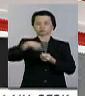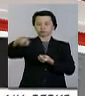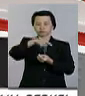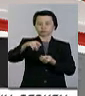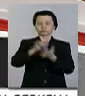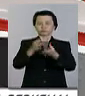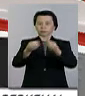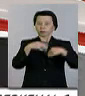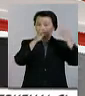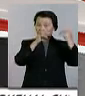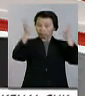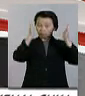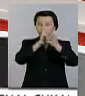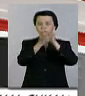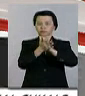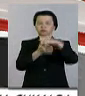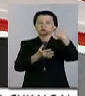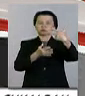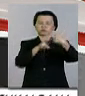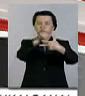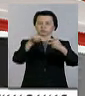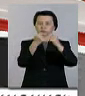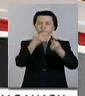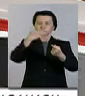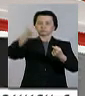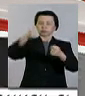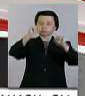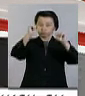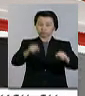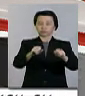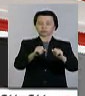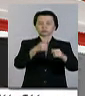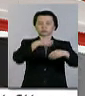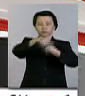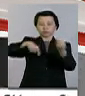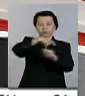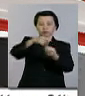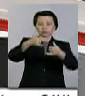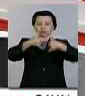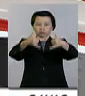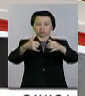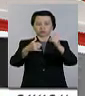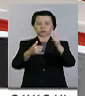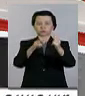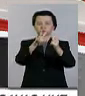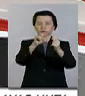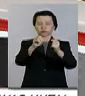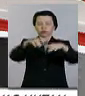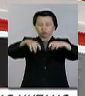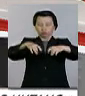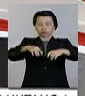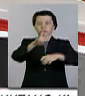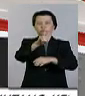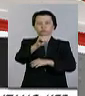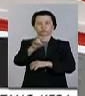buat skuad negara untuk muncul 3 pasukan terbaik dan melayakkan diri ke Piala Dunia T20 Australia